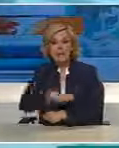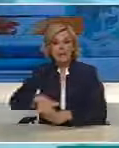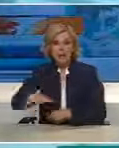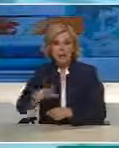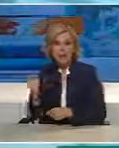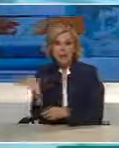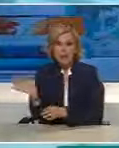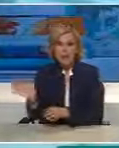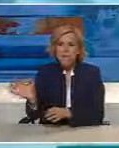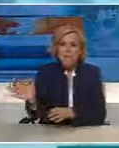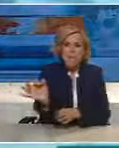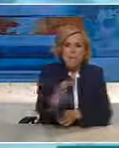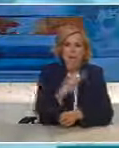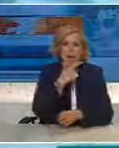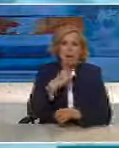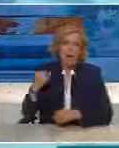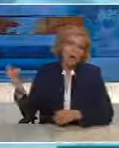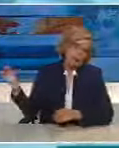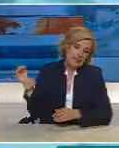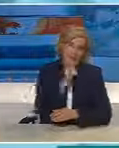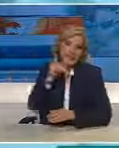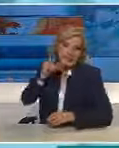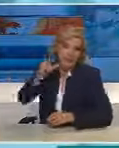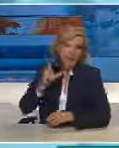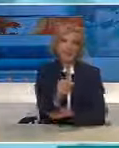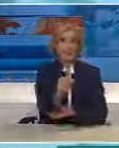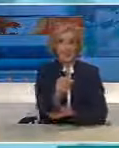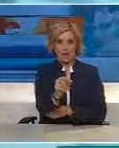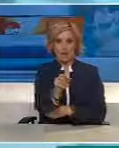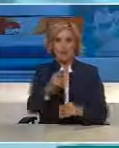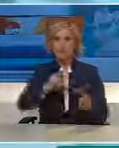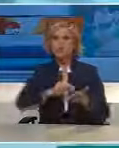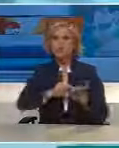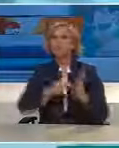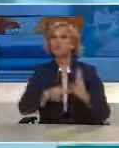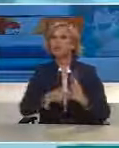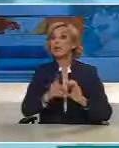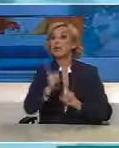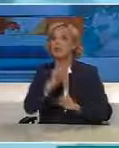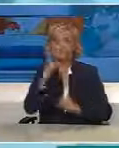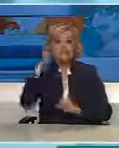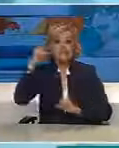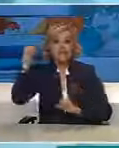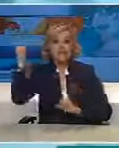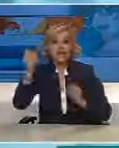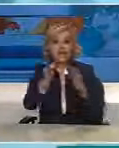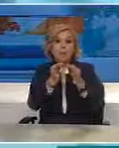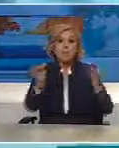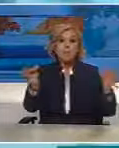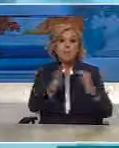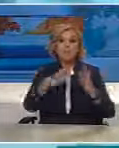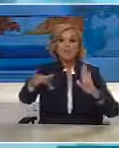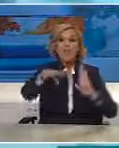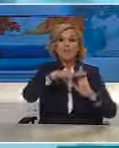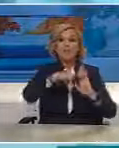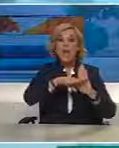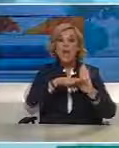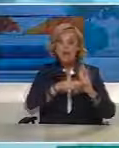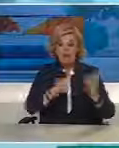ιός και το πόσο εύκολα και γρήγορα μπορεί να γίνει ζημιά αν χαλαρώσουμε και κυρίως αν δεν τηρηθούν τα μέτρα και οι κανόνες υγιεινής που